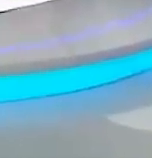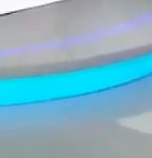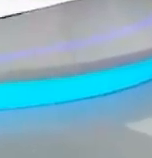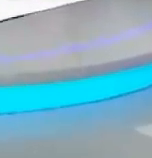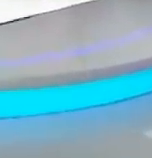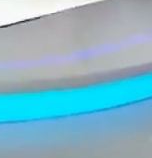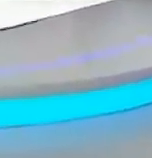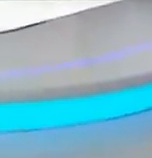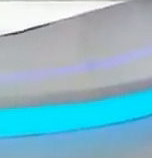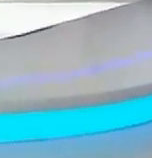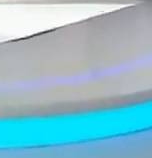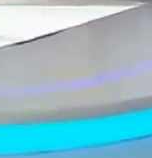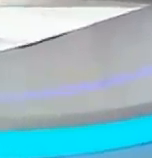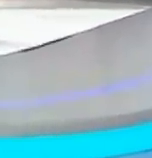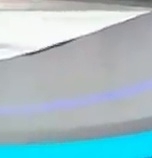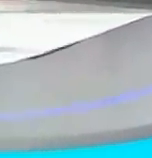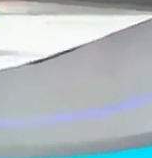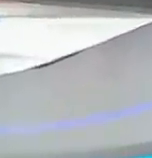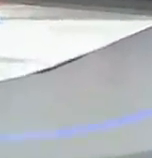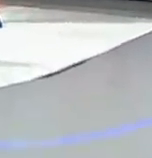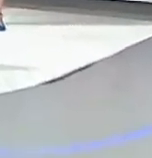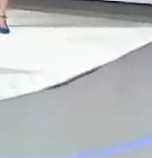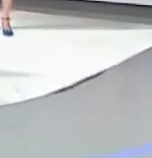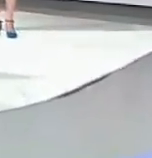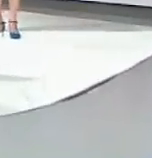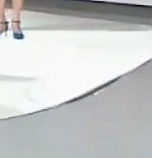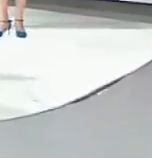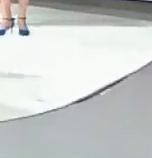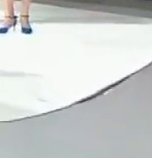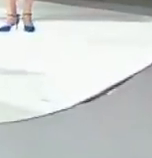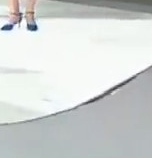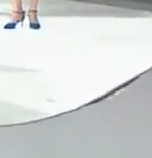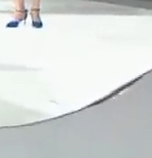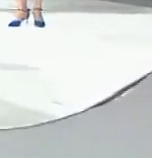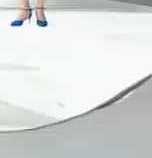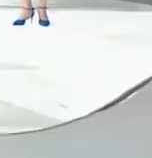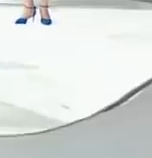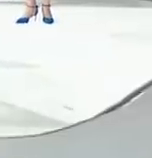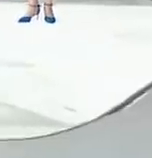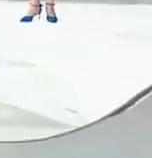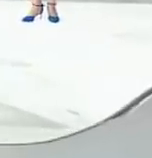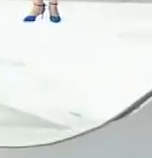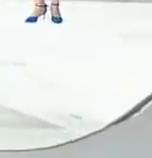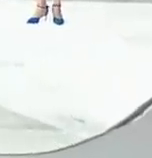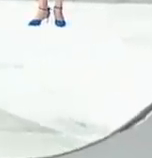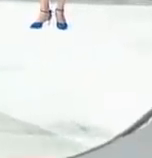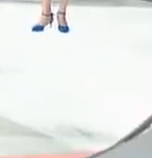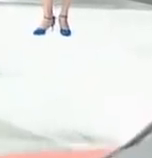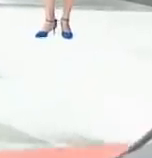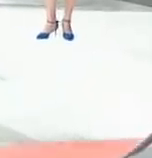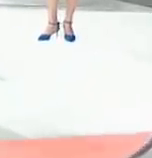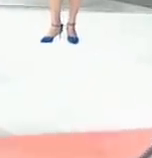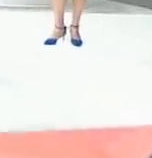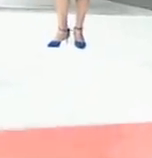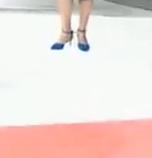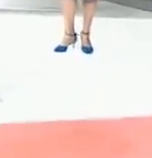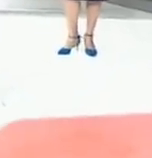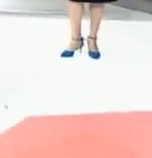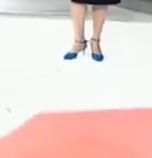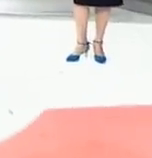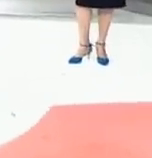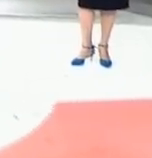6,539 ang mga bagong kaso ng COVID-19 sa bansa ngayong araw. Ayon sa DOH, 7 laboratorio pa ang